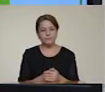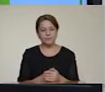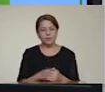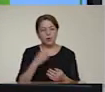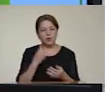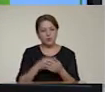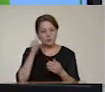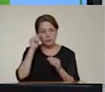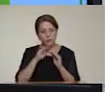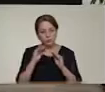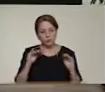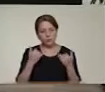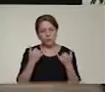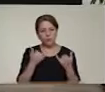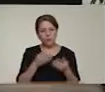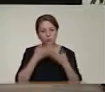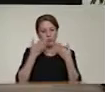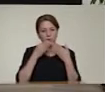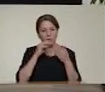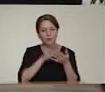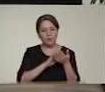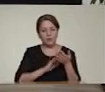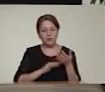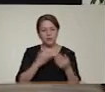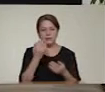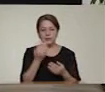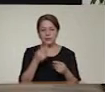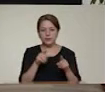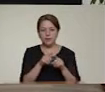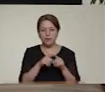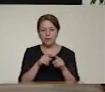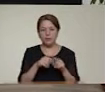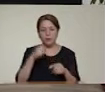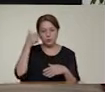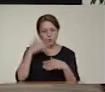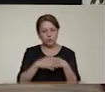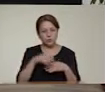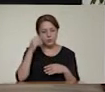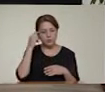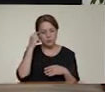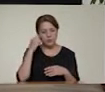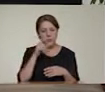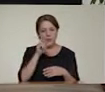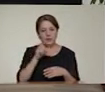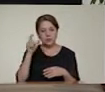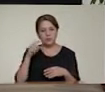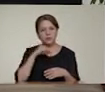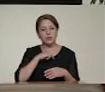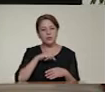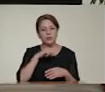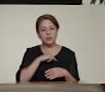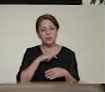Aziz o'quvchilar, bugungi o'qigan matnlarimizdan siz ham xulosa chiqaring va insoniy